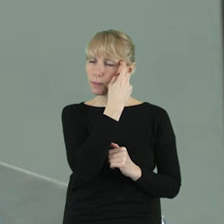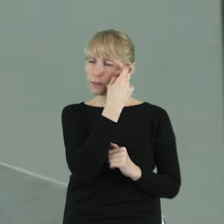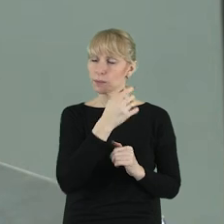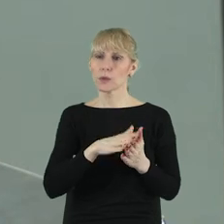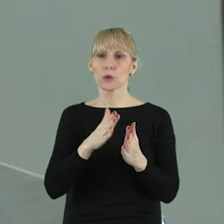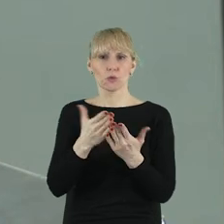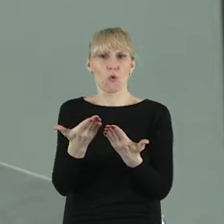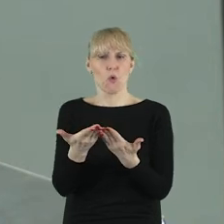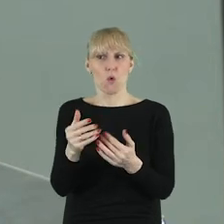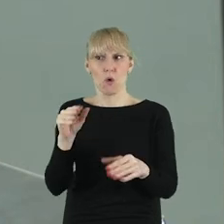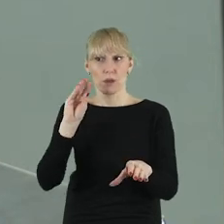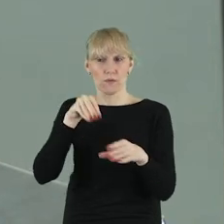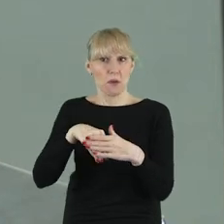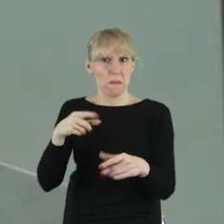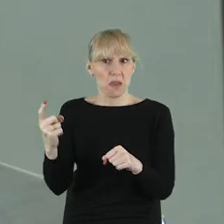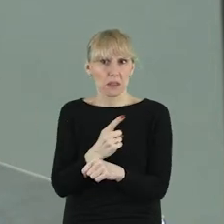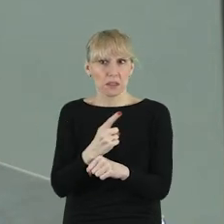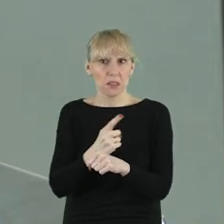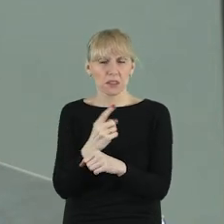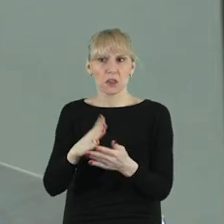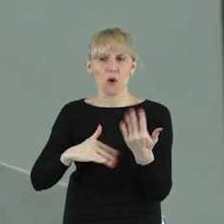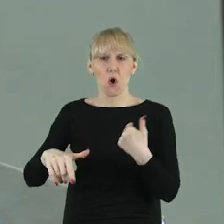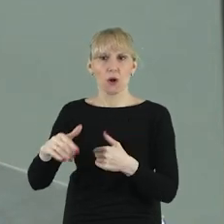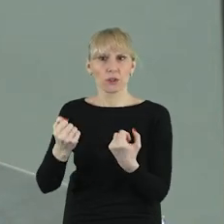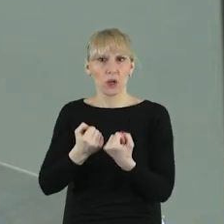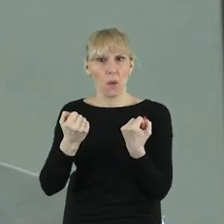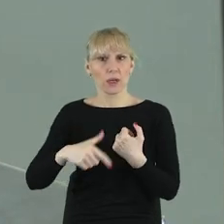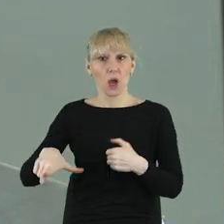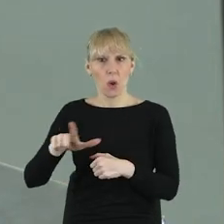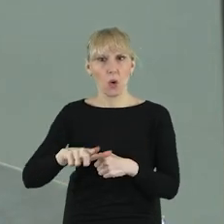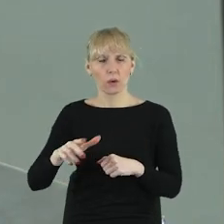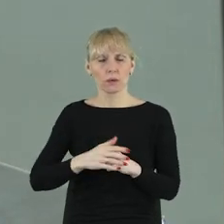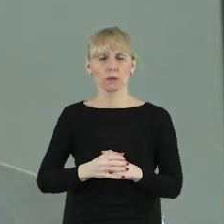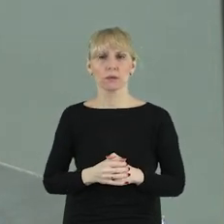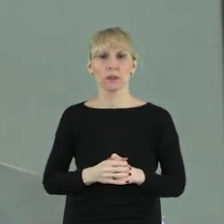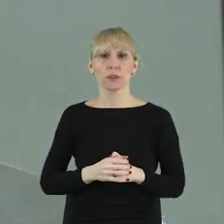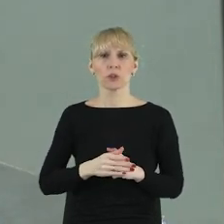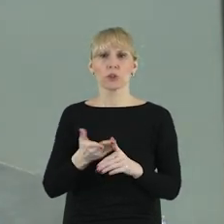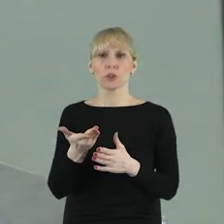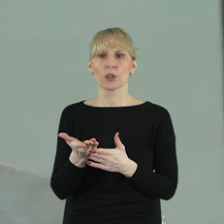w mniemaniu dotychczas funkcjonujących lokalnych grup działania, aby